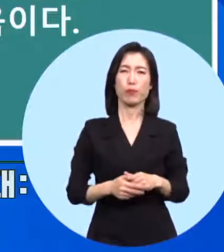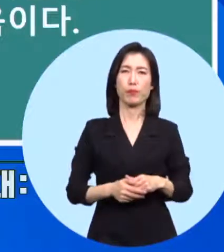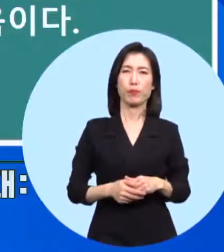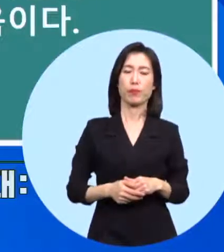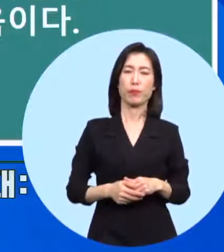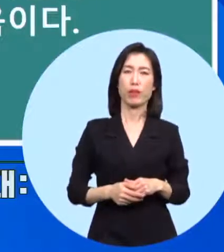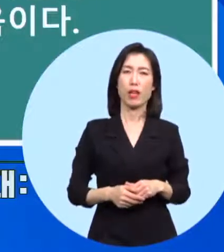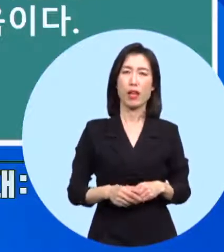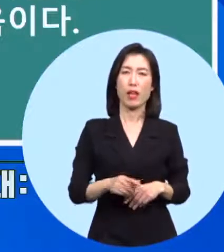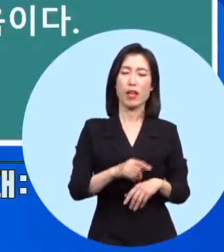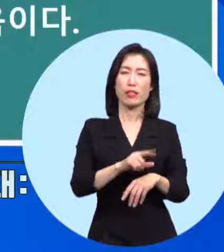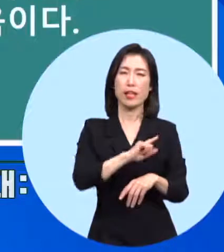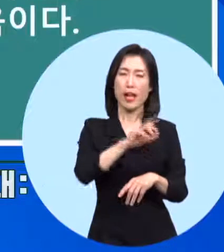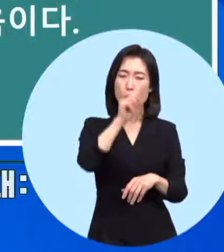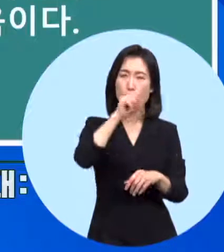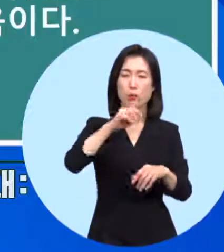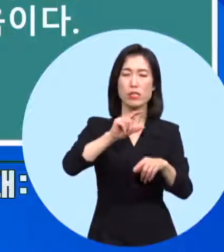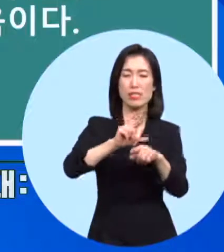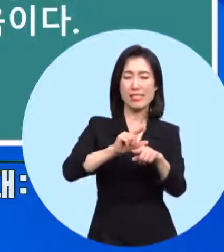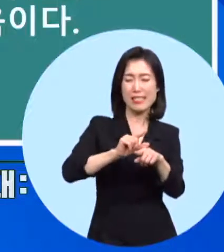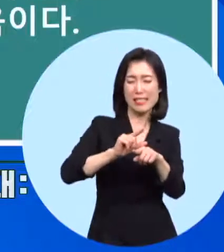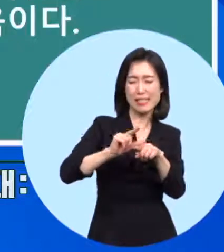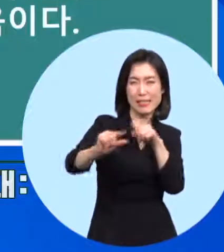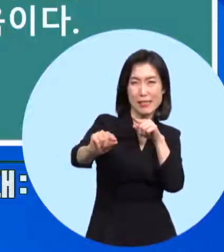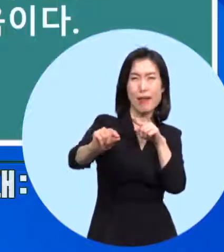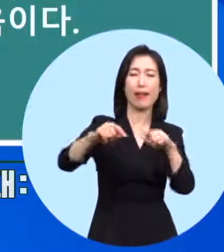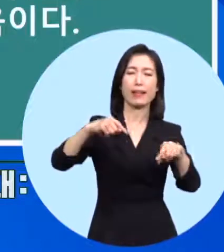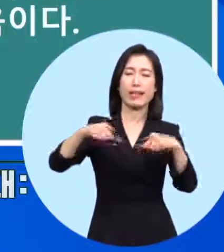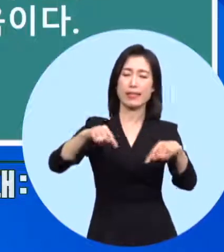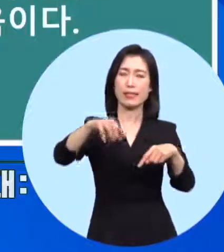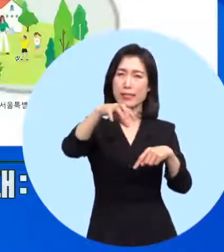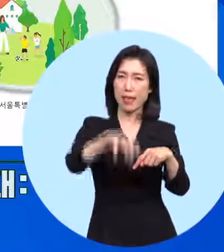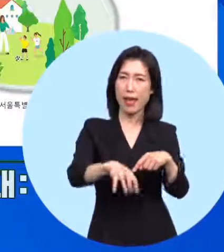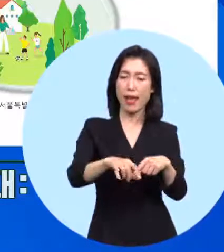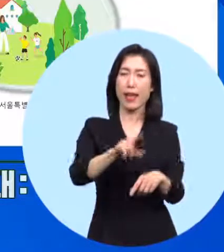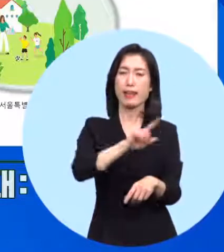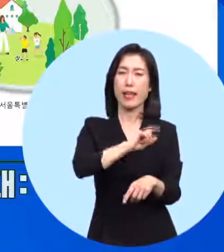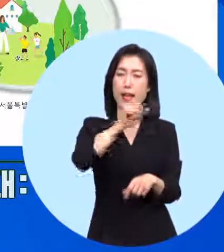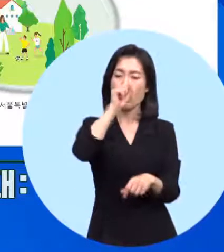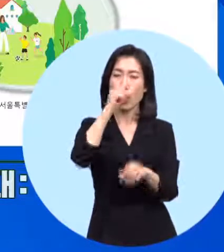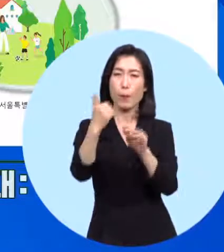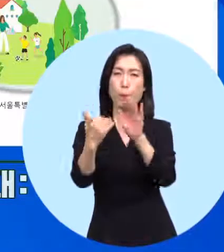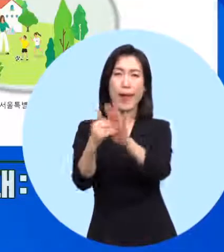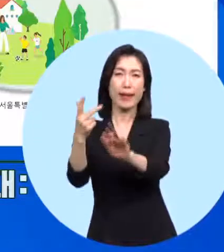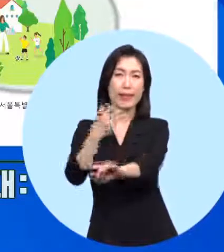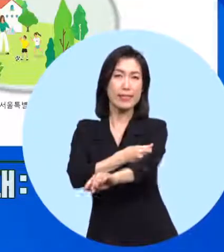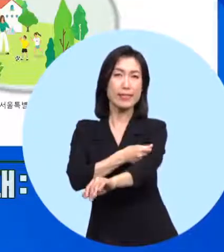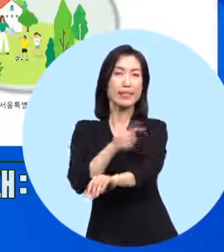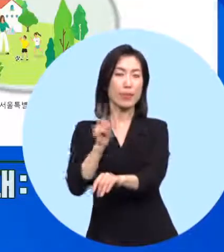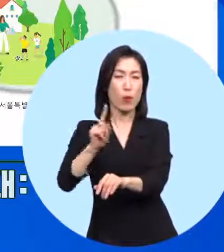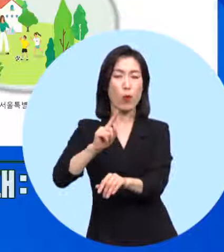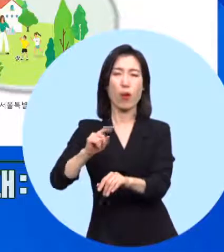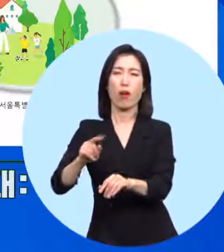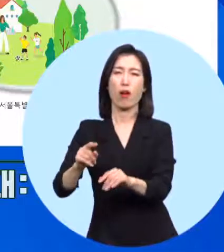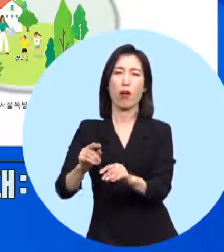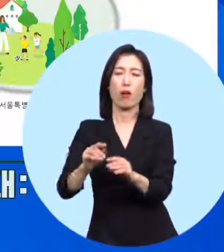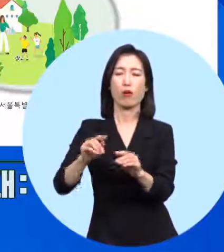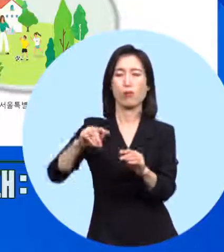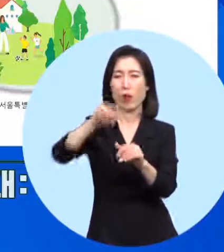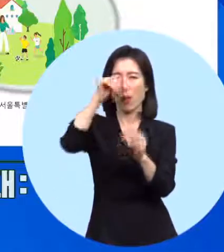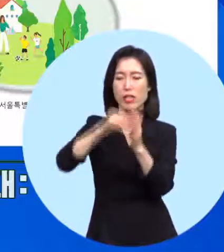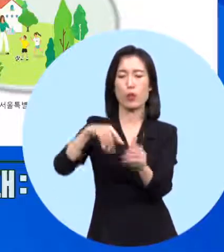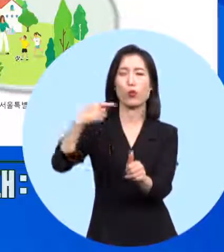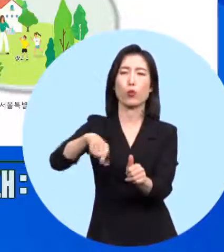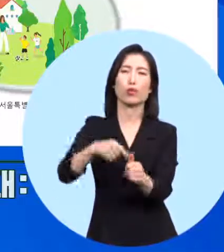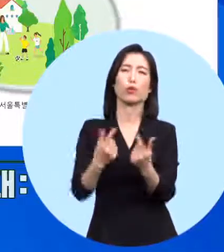기초자치단체라면은 최고의 백신은 평생교육이다는 이 말 하는 게, 제가 이걸 하느라고